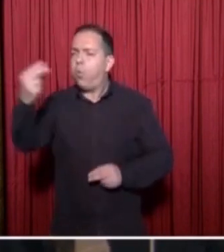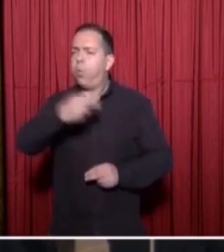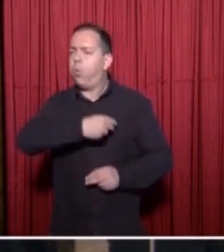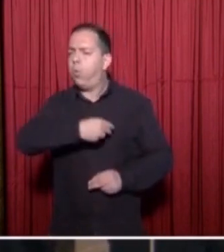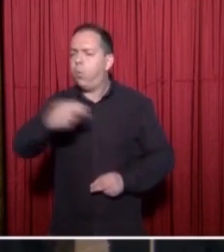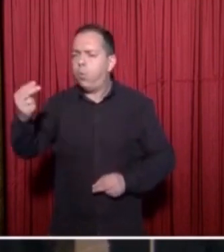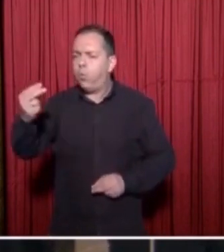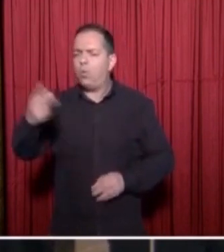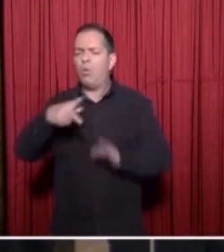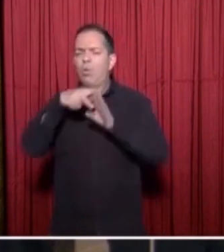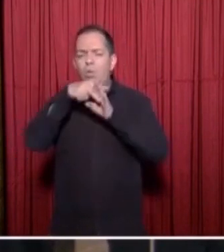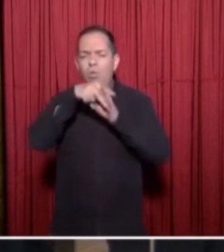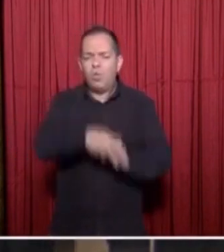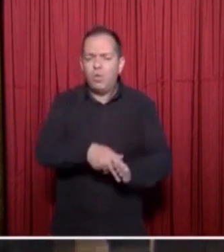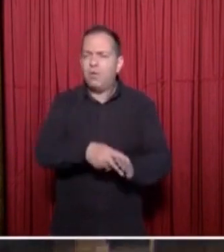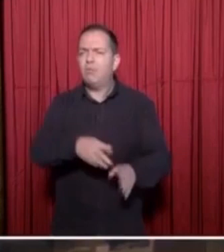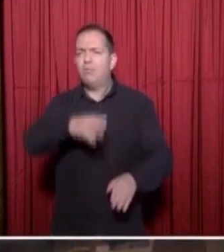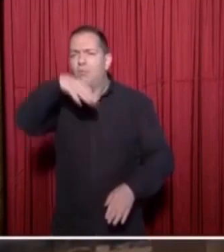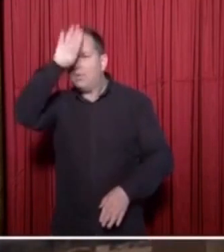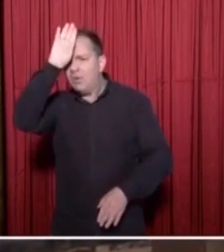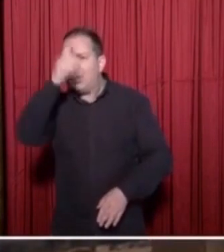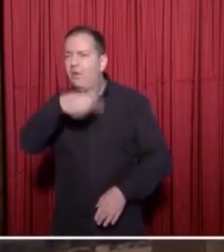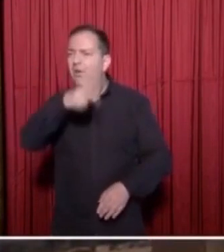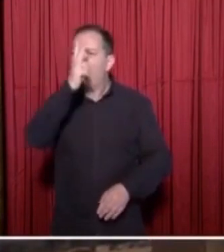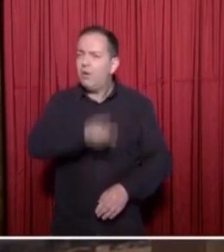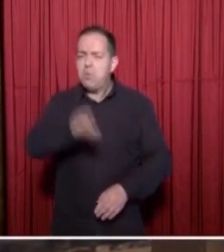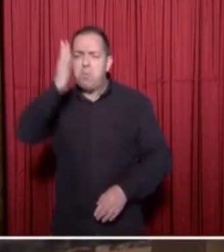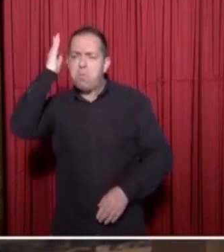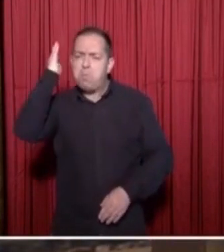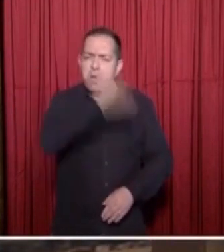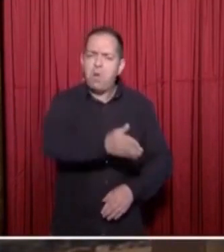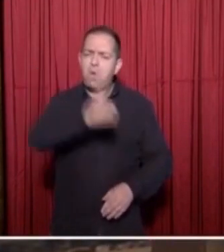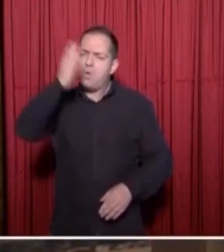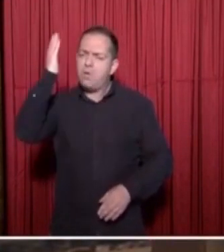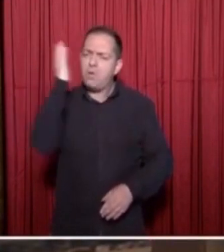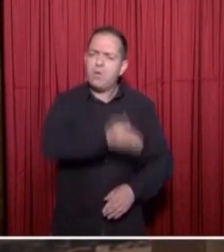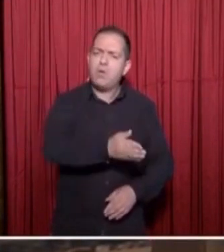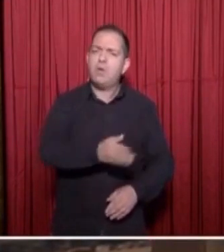Της κακά της ενδόξης της γης.